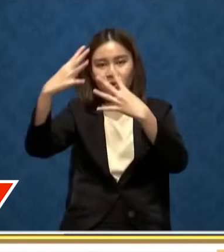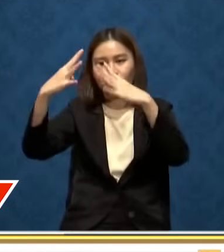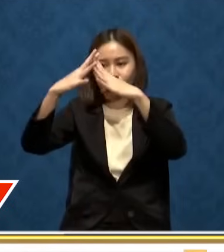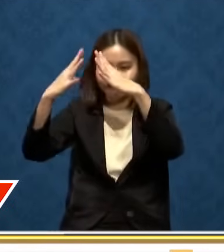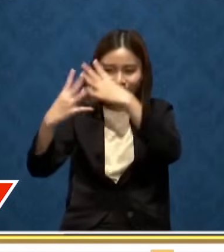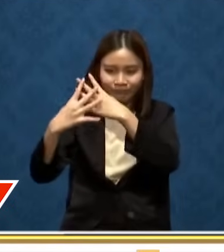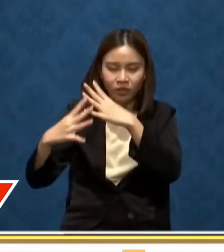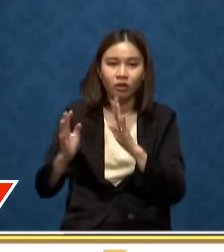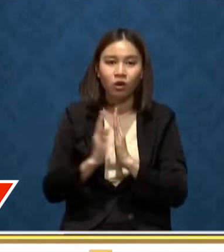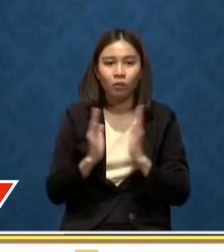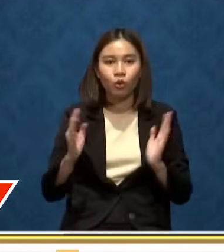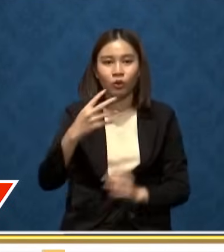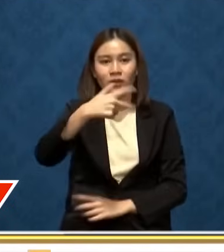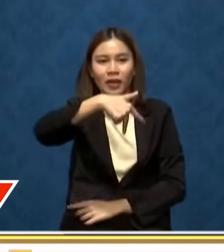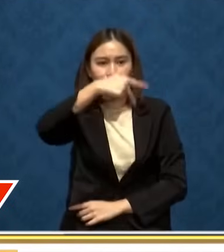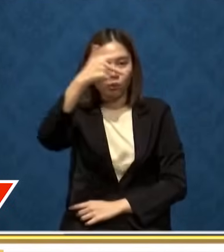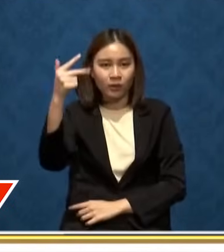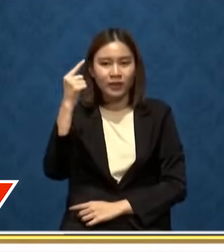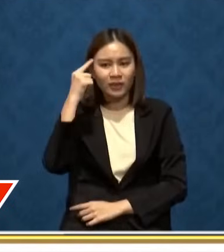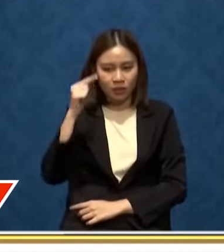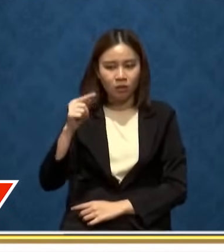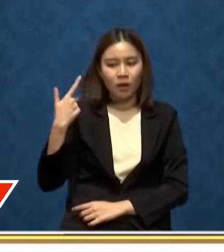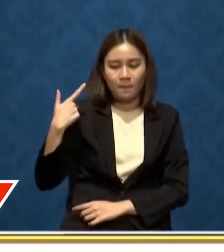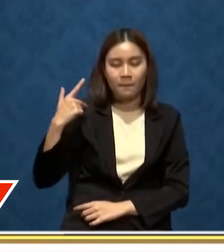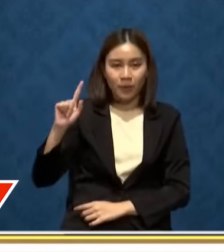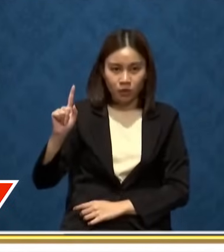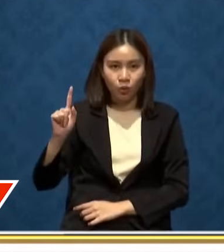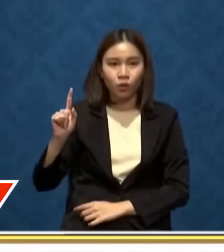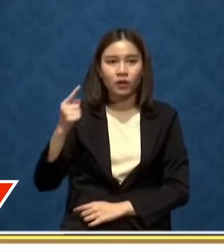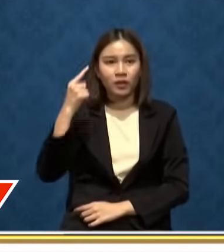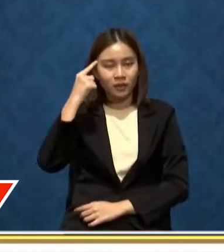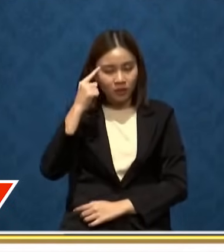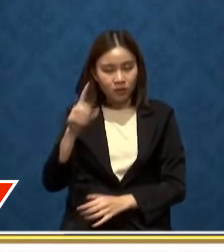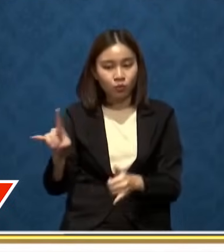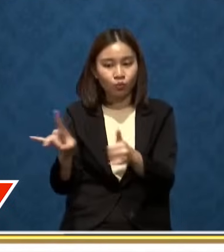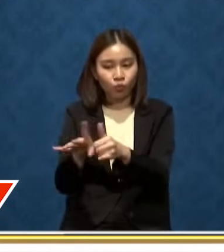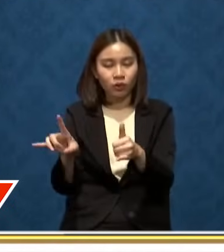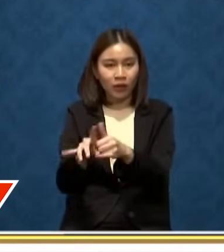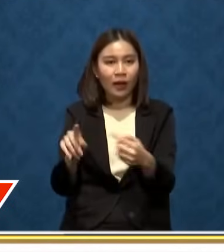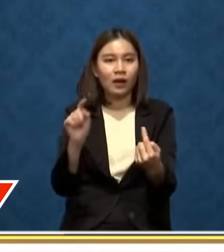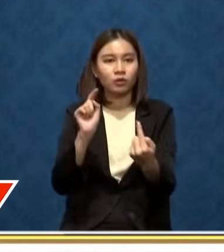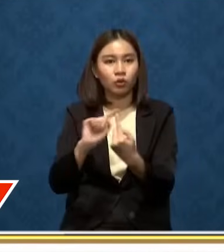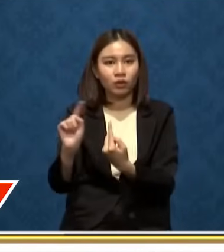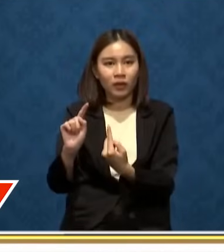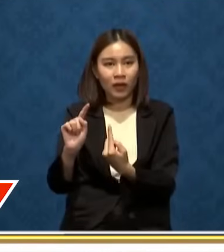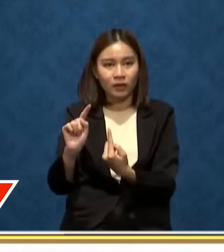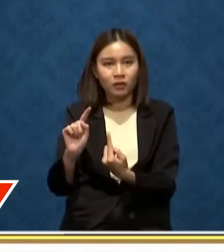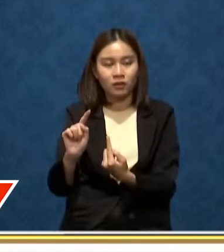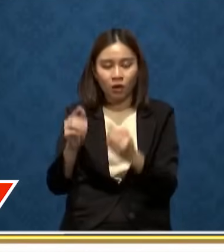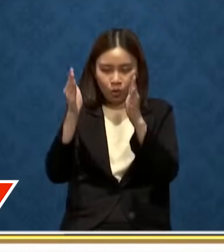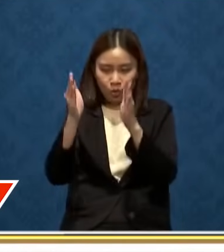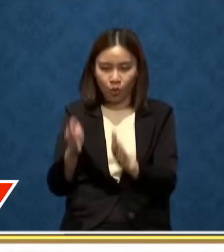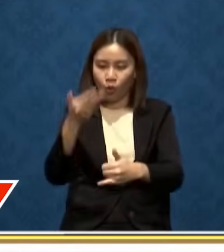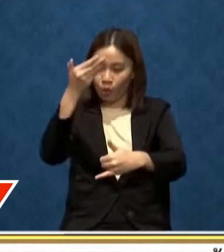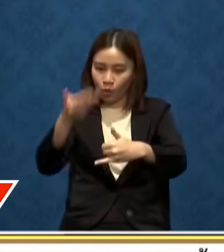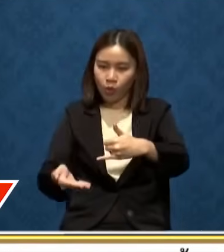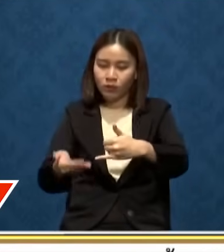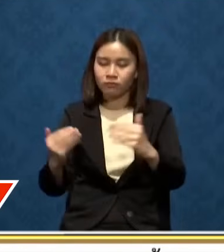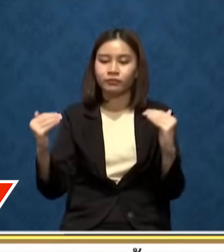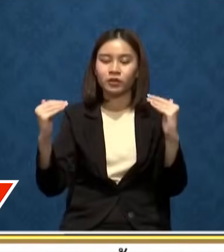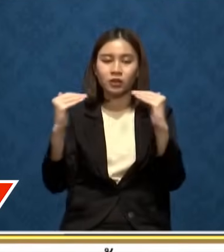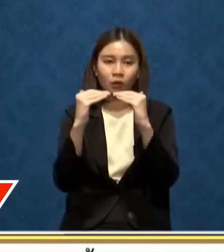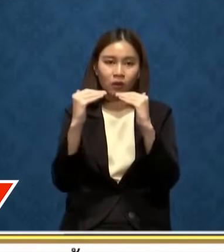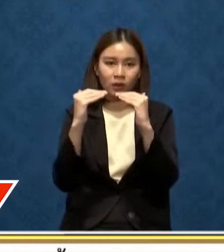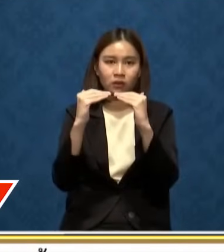TBS ที่เห็นประโยชน์เห็นคุณค่าเห็นความเป็นคนคนเท่